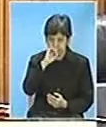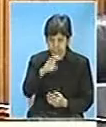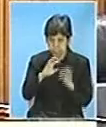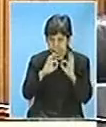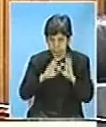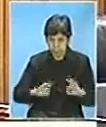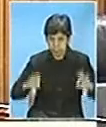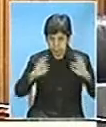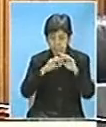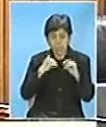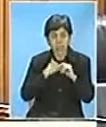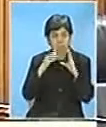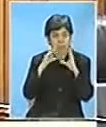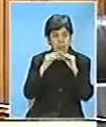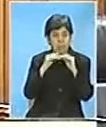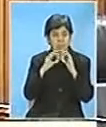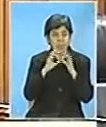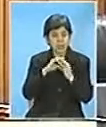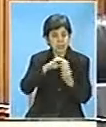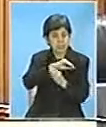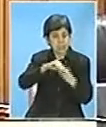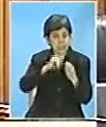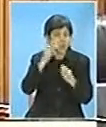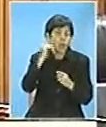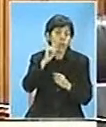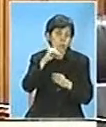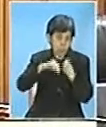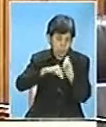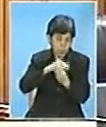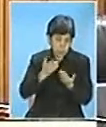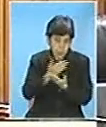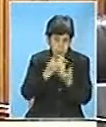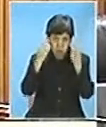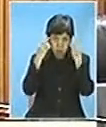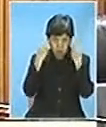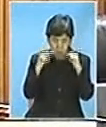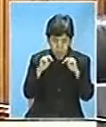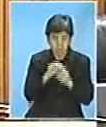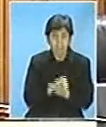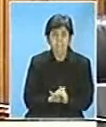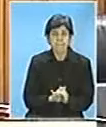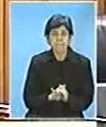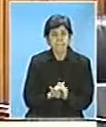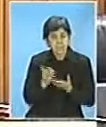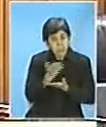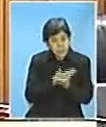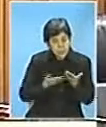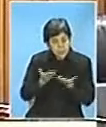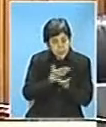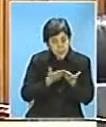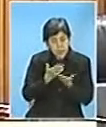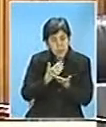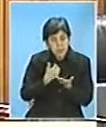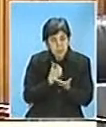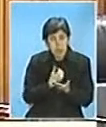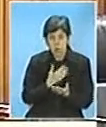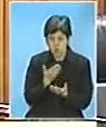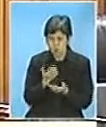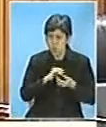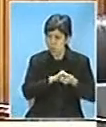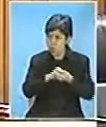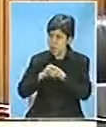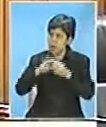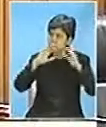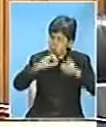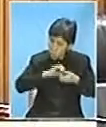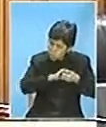ญมีการประชุมเรื่องเกี่ยวเรื่องเศรษฐกิจเมื่อวันศุกร์นะครับซึ่งท่านนายกรัฐมนตรีก็ได้ให้นโยบายนะครับแล้วก็ขอความร่วมมือจากภา